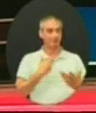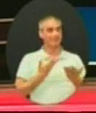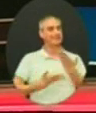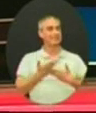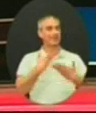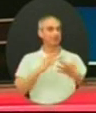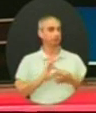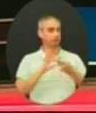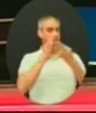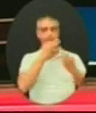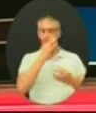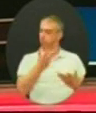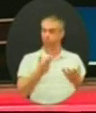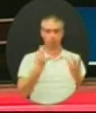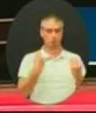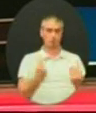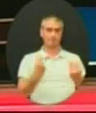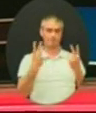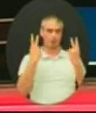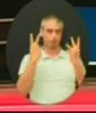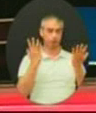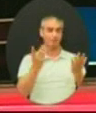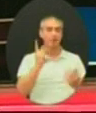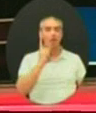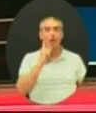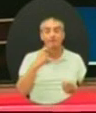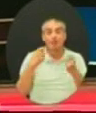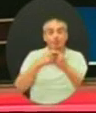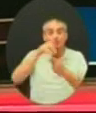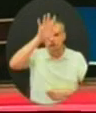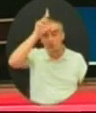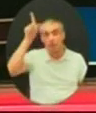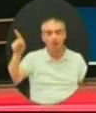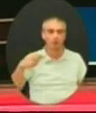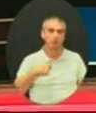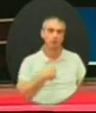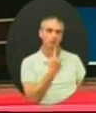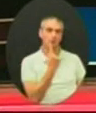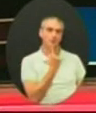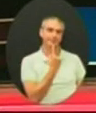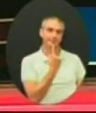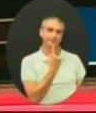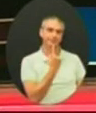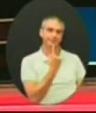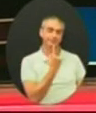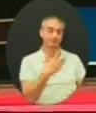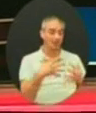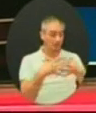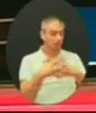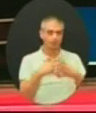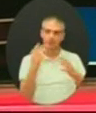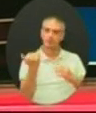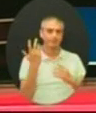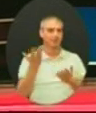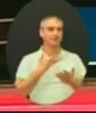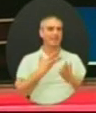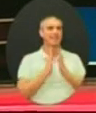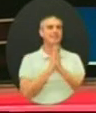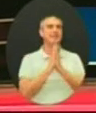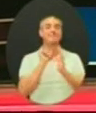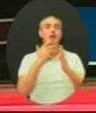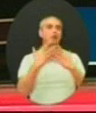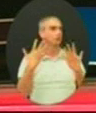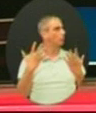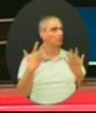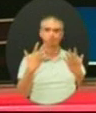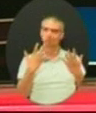בעיניי מטרה מאוד חשובה. אבל בהקשר האיראן הוא נשארנו לבד, ארצות הברית שהייתה ונשארה, תמיד תהיה תקוותנו הגדולה,